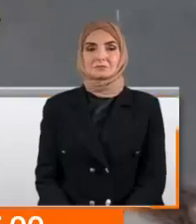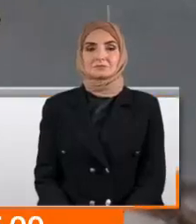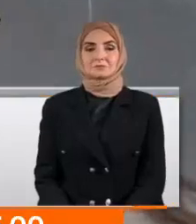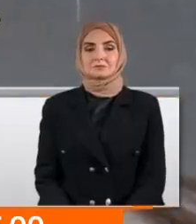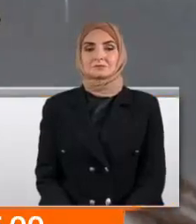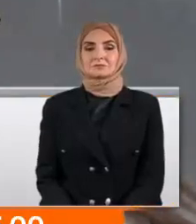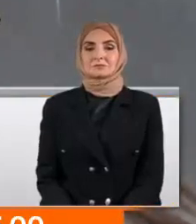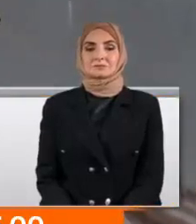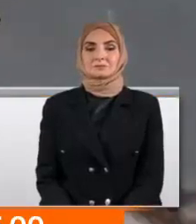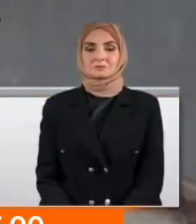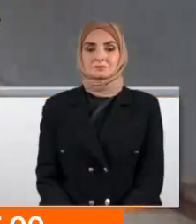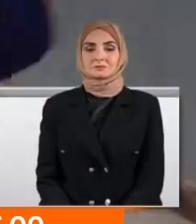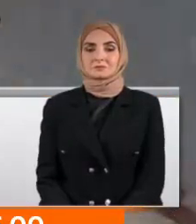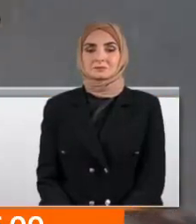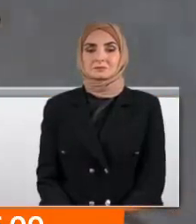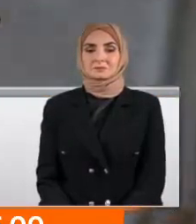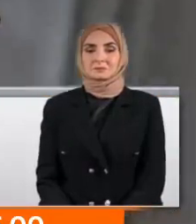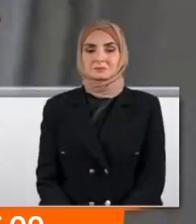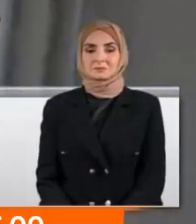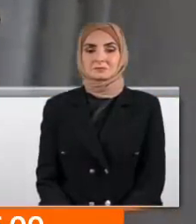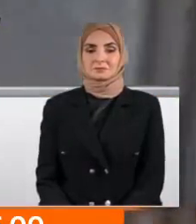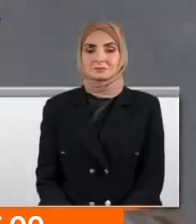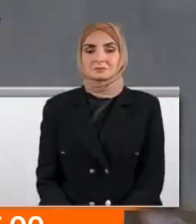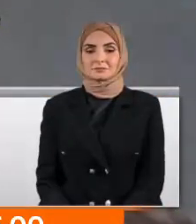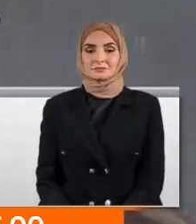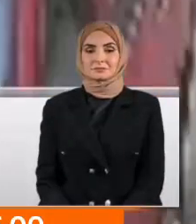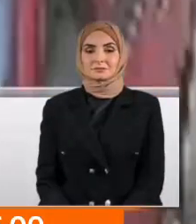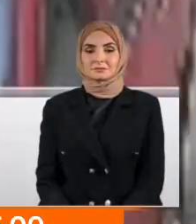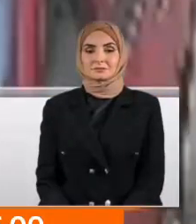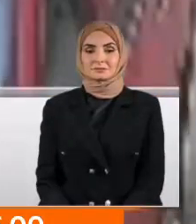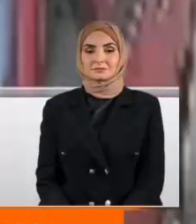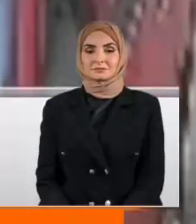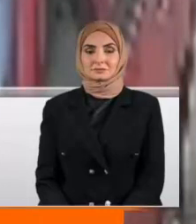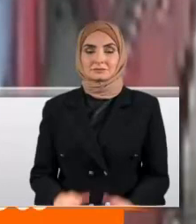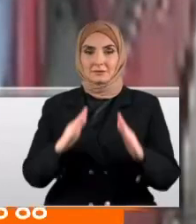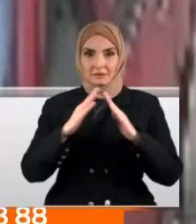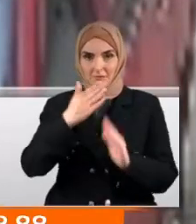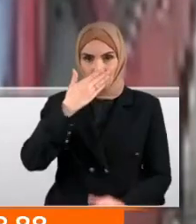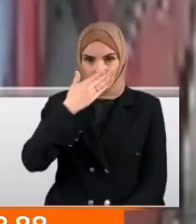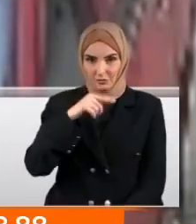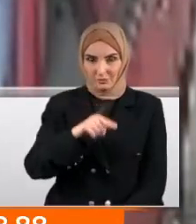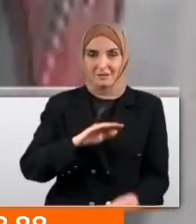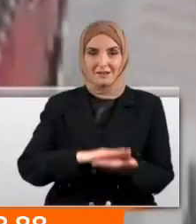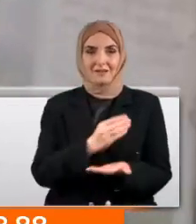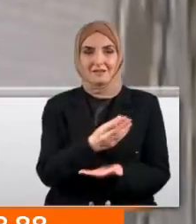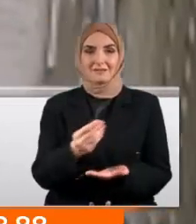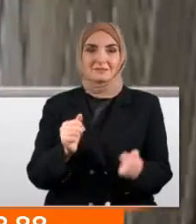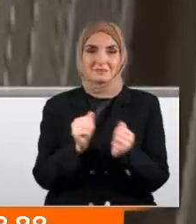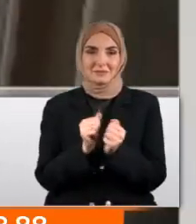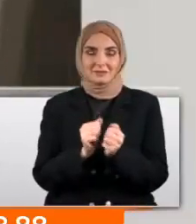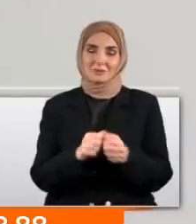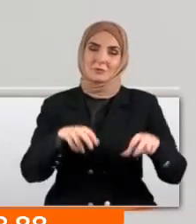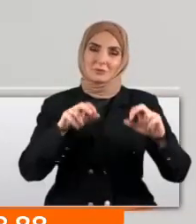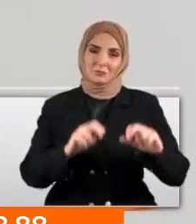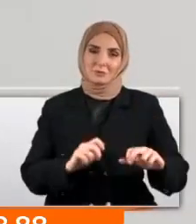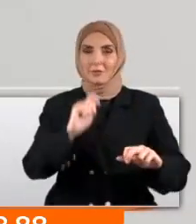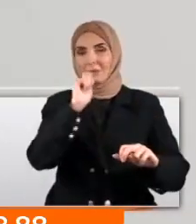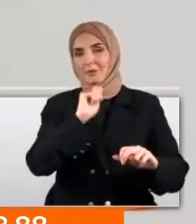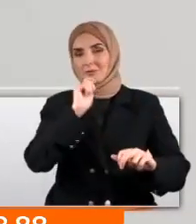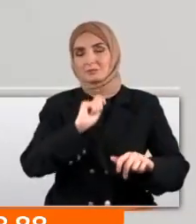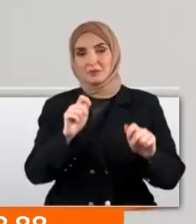Çıkardı biber gazı, sıktı gözlerime, kaçtı oraya. Evinin önünde arkadaşlarıyla oturmuş dondurma yiyordu.